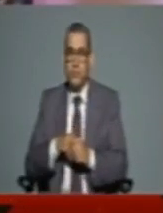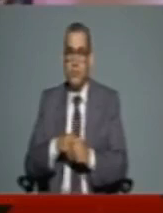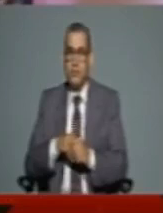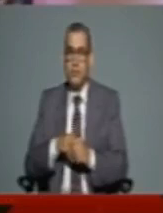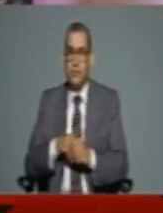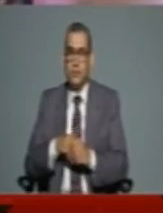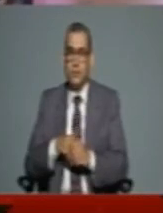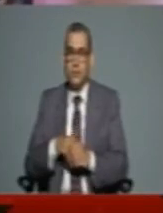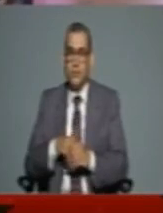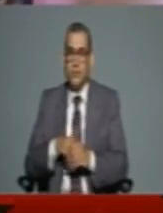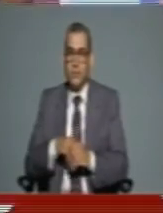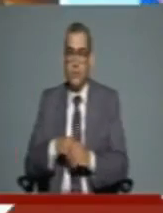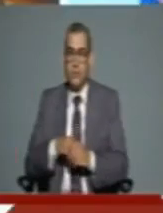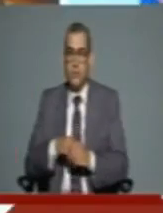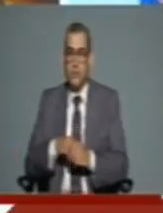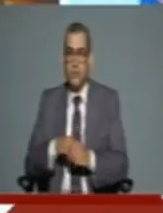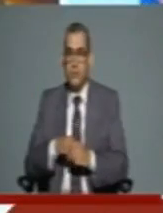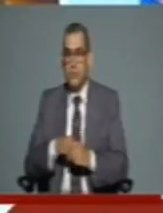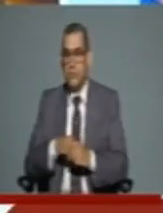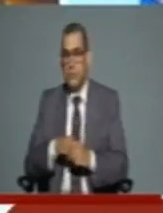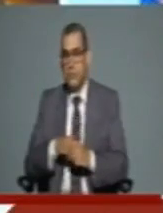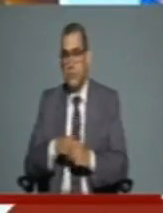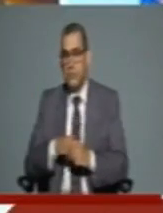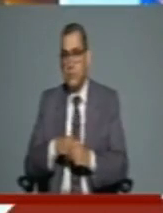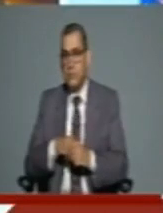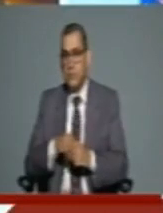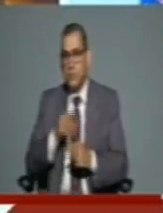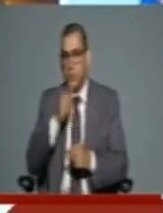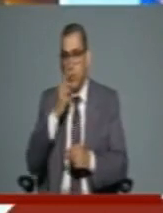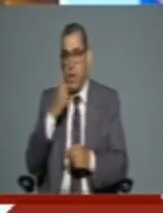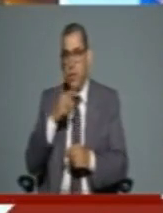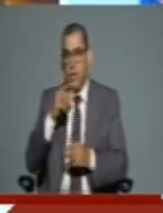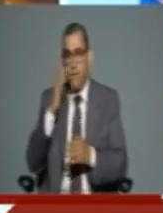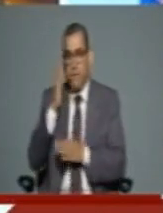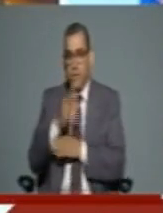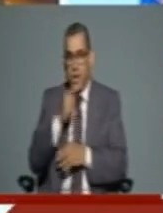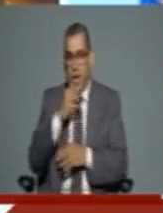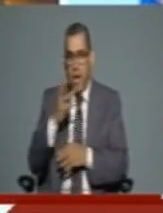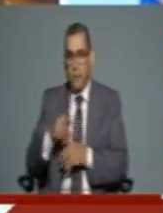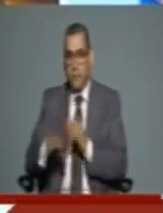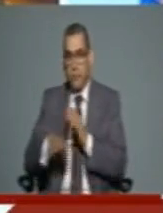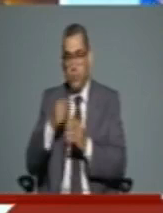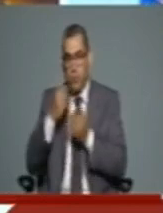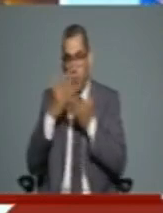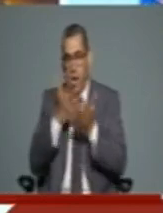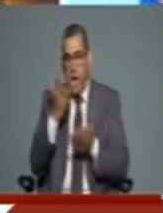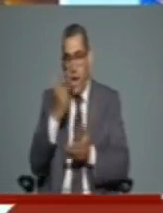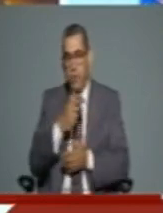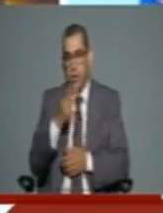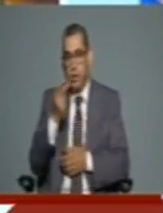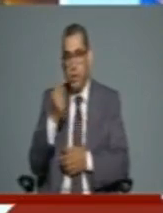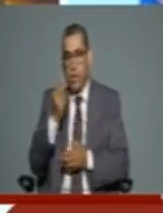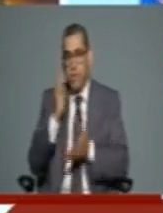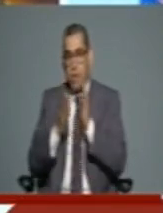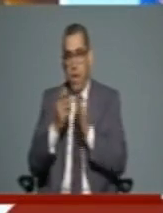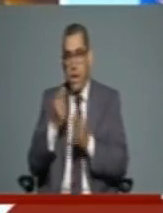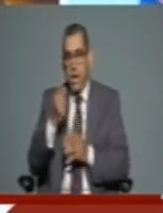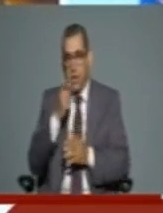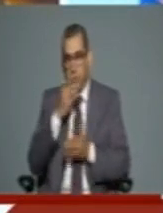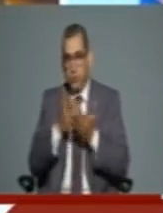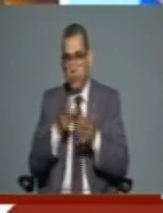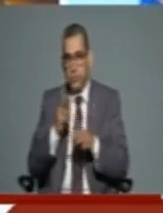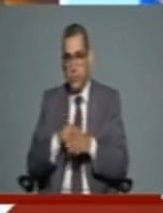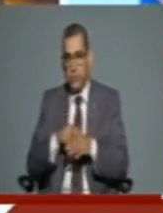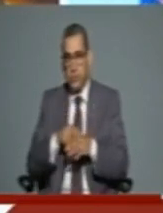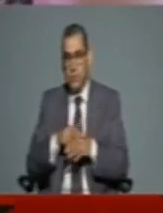زي ما قلت 126 فدان هتتكلف بتكلفة مبدئية 20 مليار جنيه،